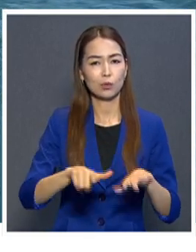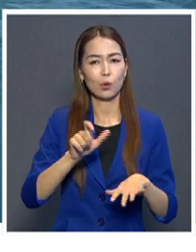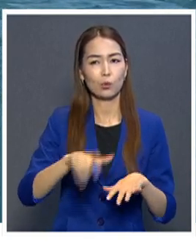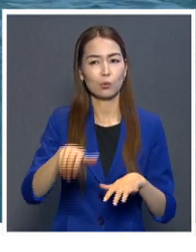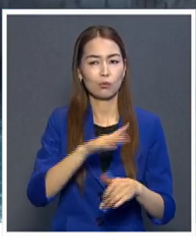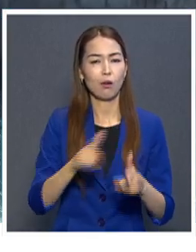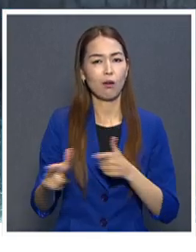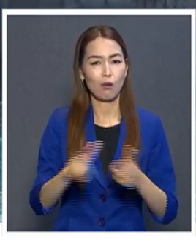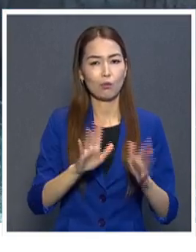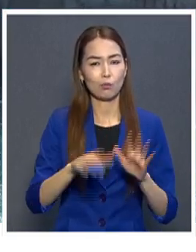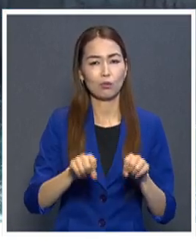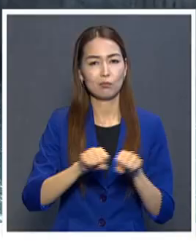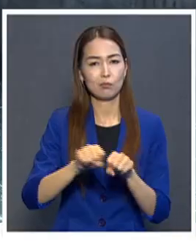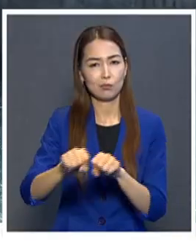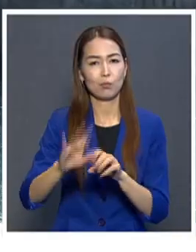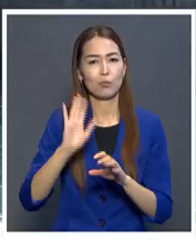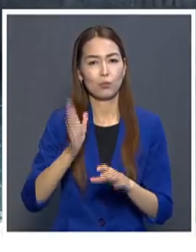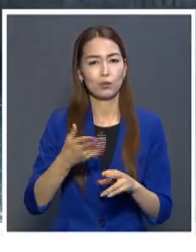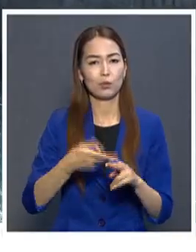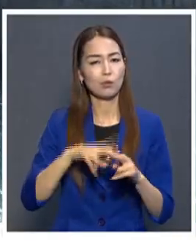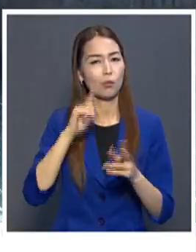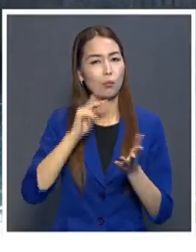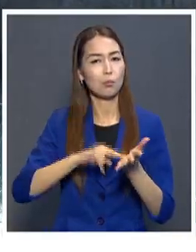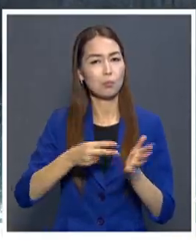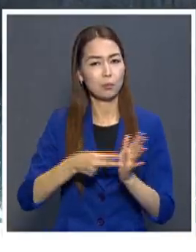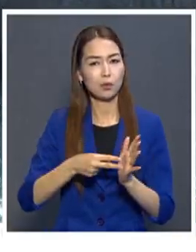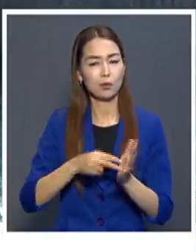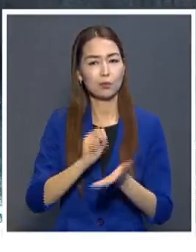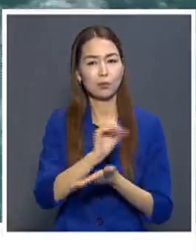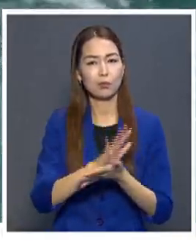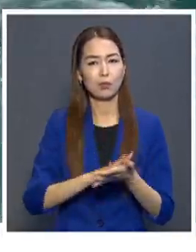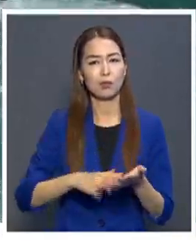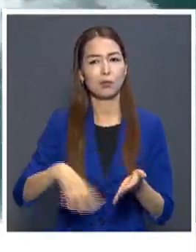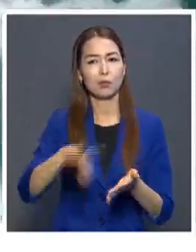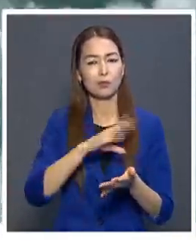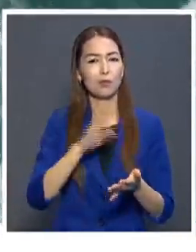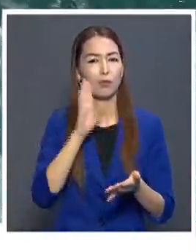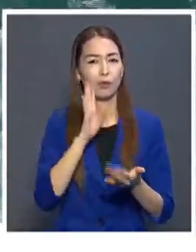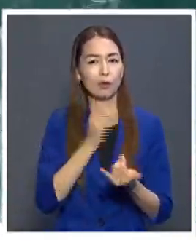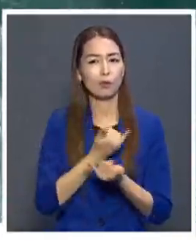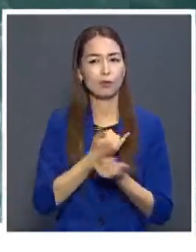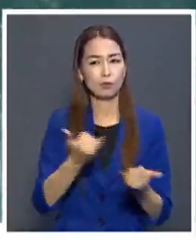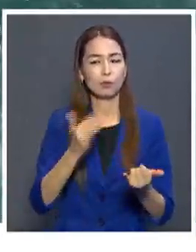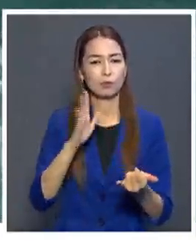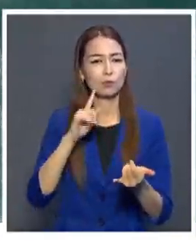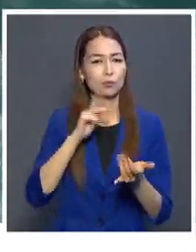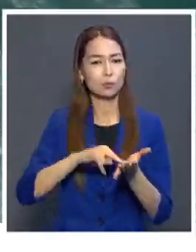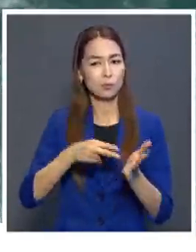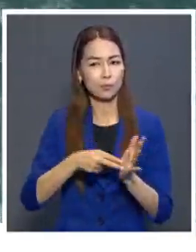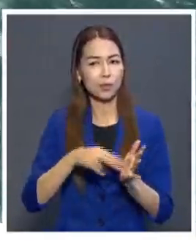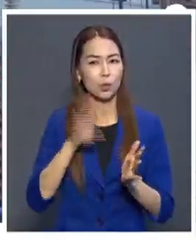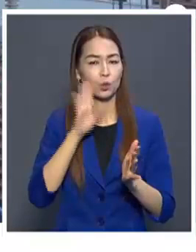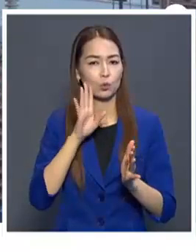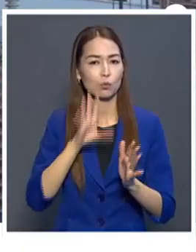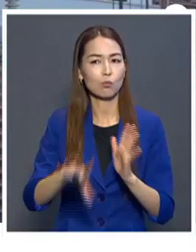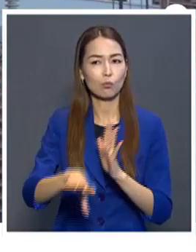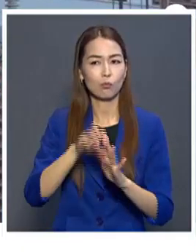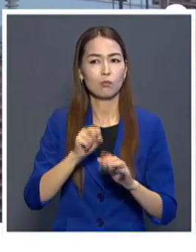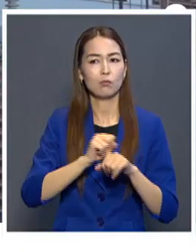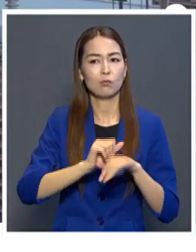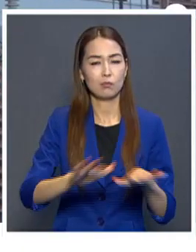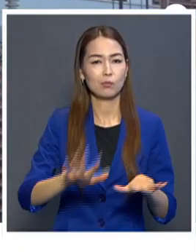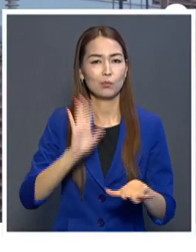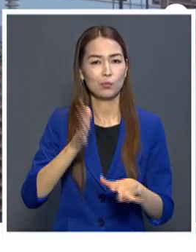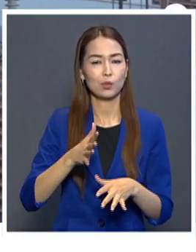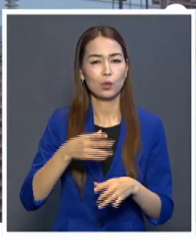дайын етіп, әрі қарай тарататын бірден бір орын. Мұнан бөлек, су қоймасы ирригацияны реттеп, су тасқынының алдын алады. Түркістан облысы